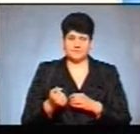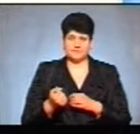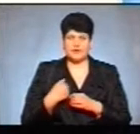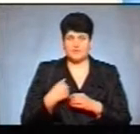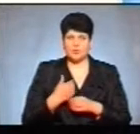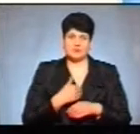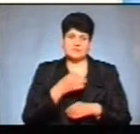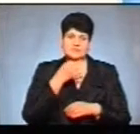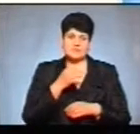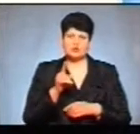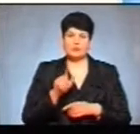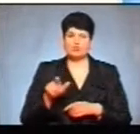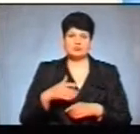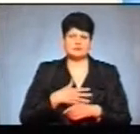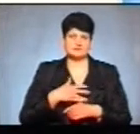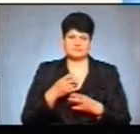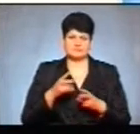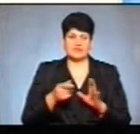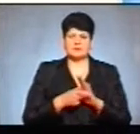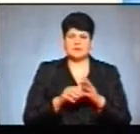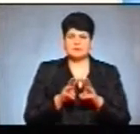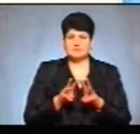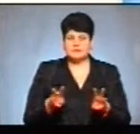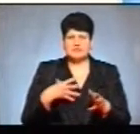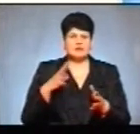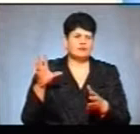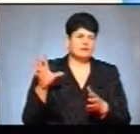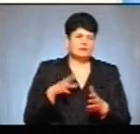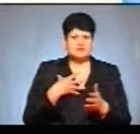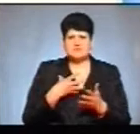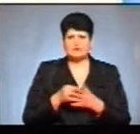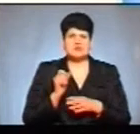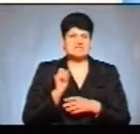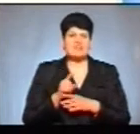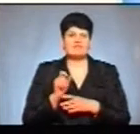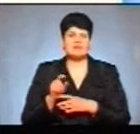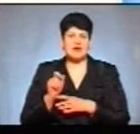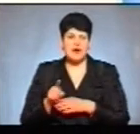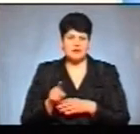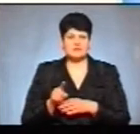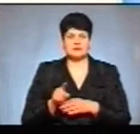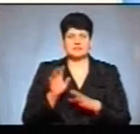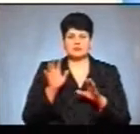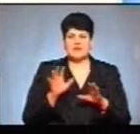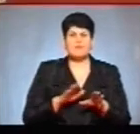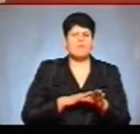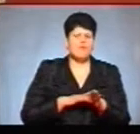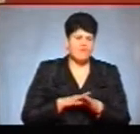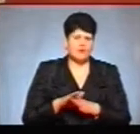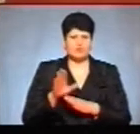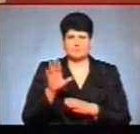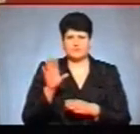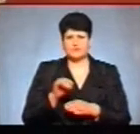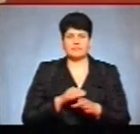я хотів би сказати, щоб люди не хвилювалися. Кабмін всі свої завдання, які ставлять перед ним законодавці, обов'язково виконує. І